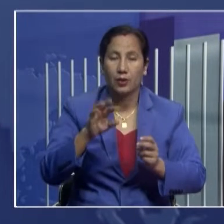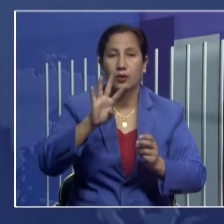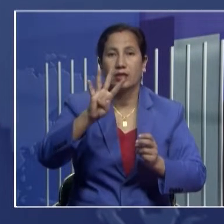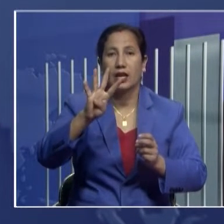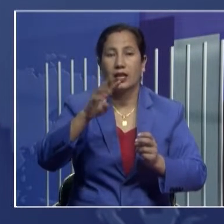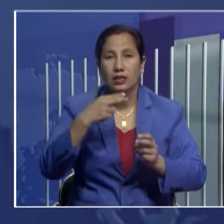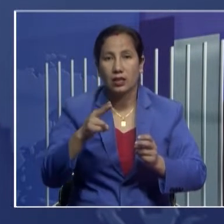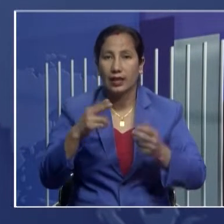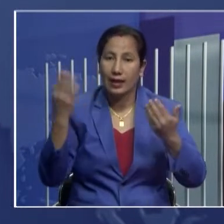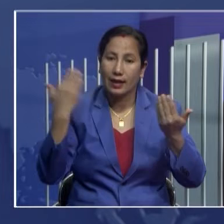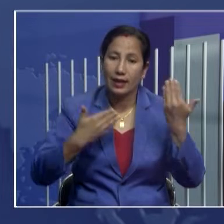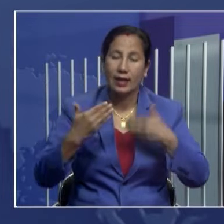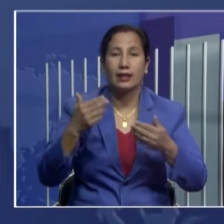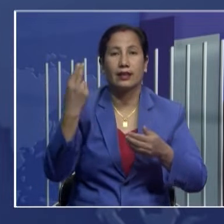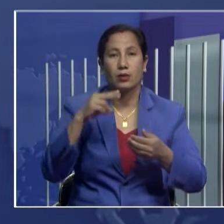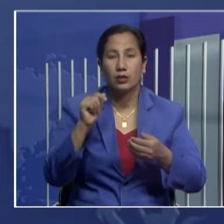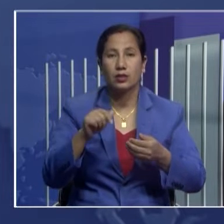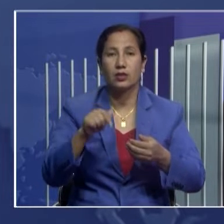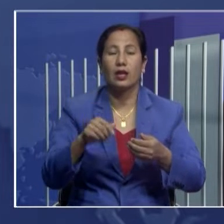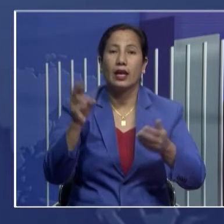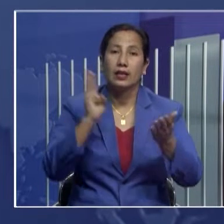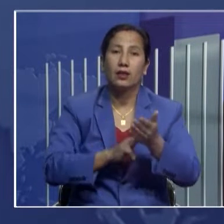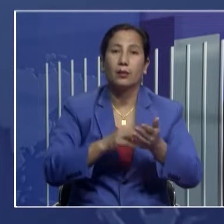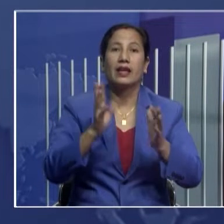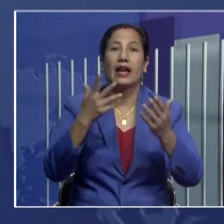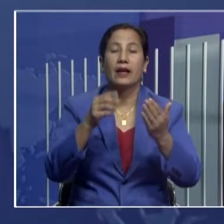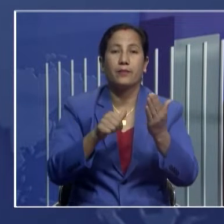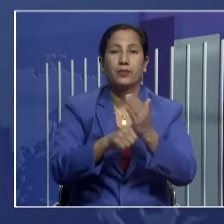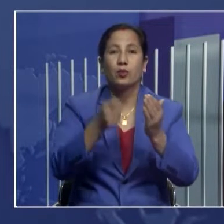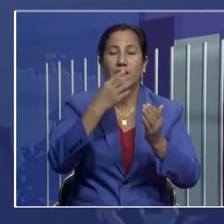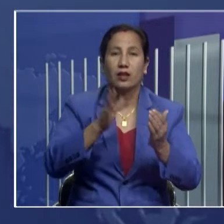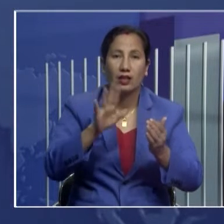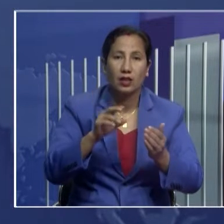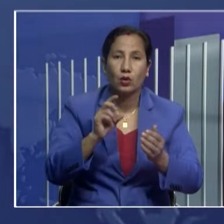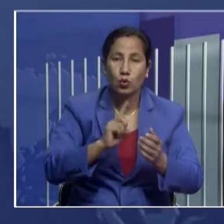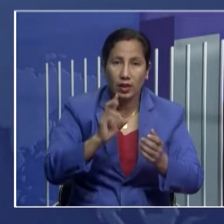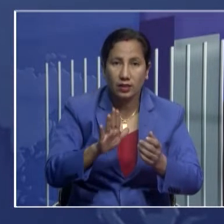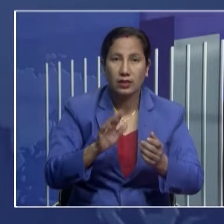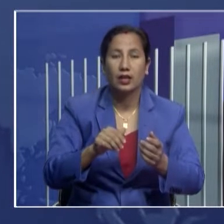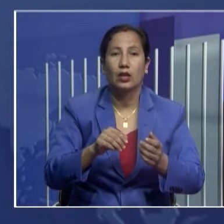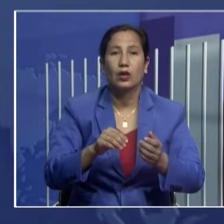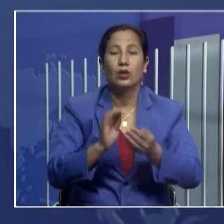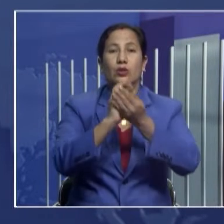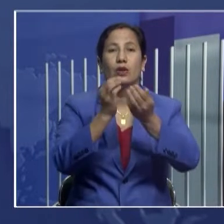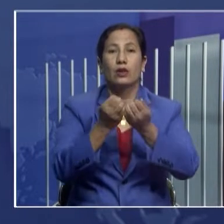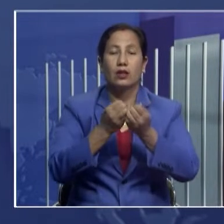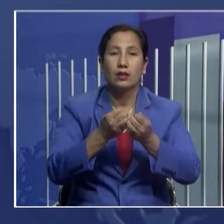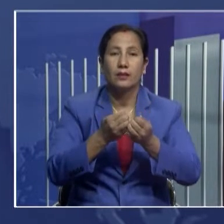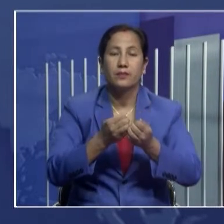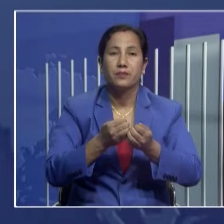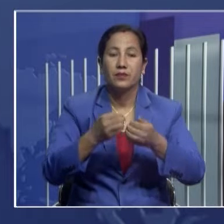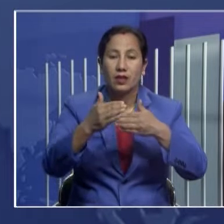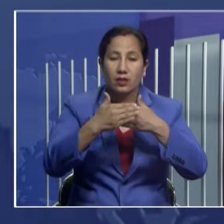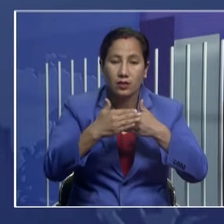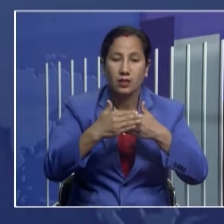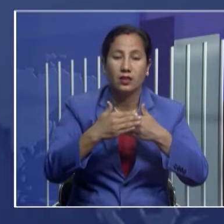उहाँहरूको उपचारका लागि थप लैजाने कुराहरूमा के अपडेट केही छ? अहिले त्यहाँबाट उद्धार गरेर नजिकै रहेको यो घस्ती गाउँमा